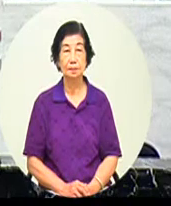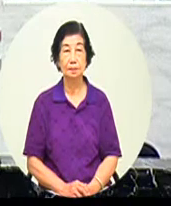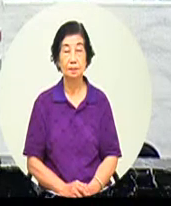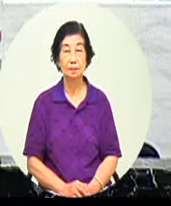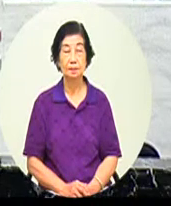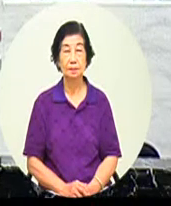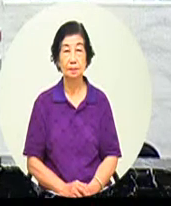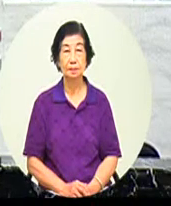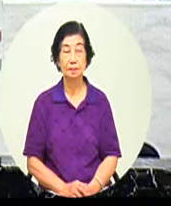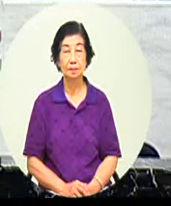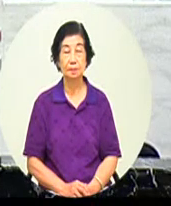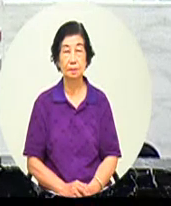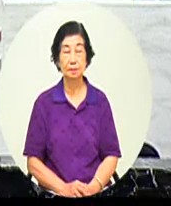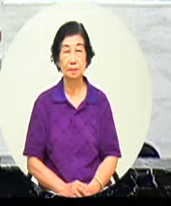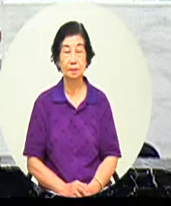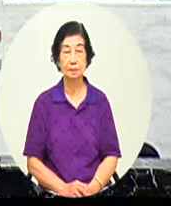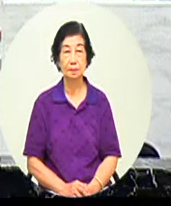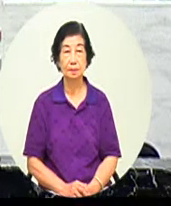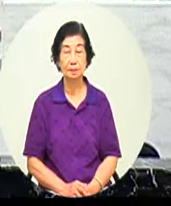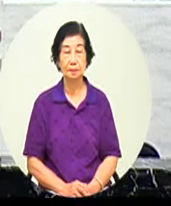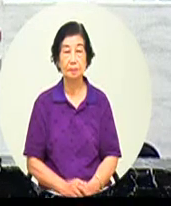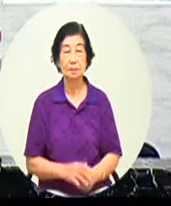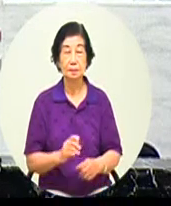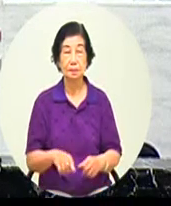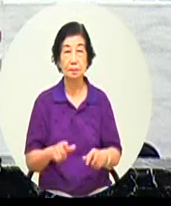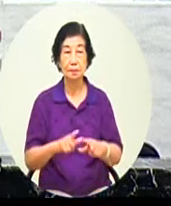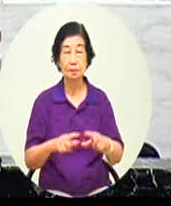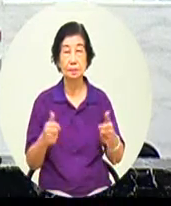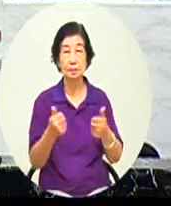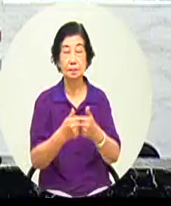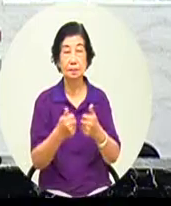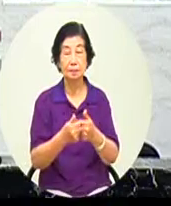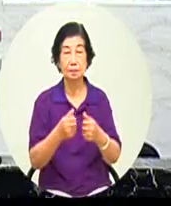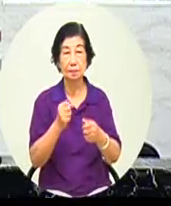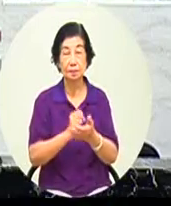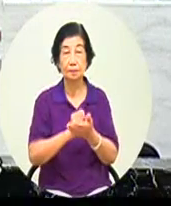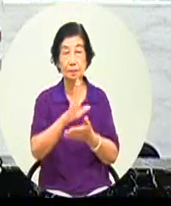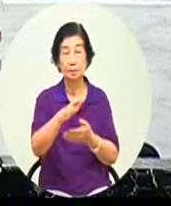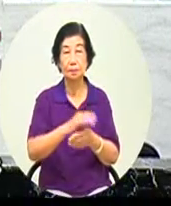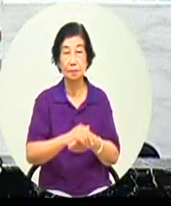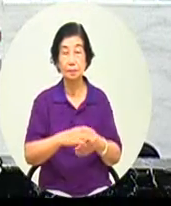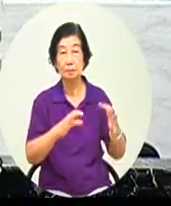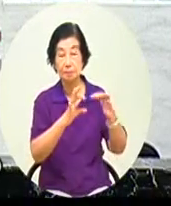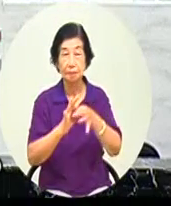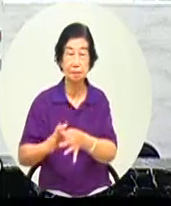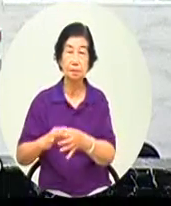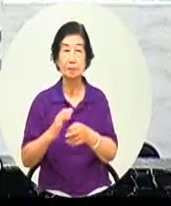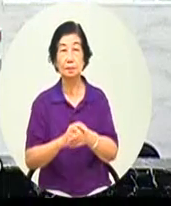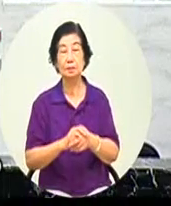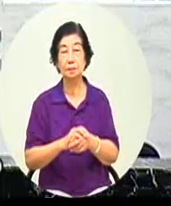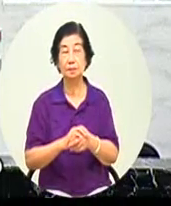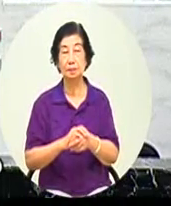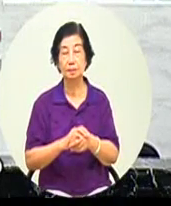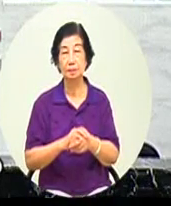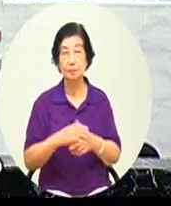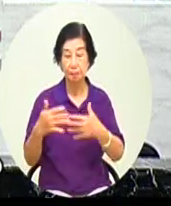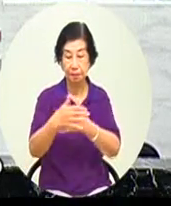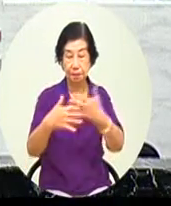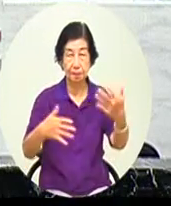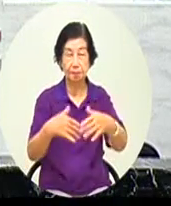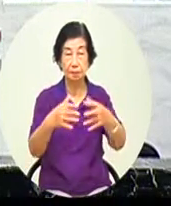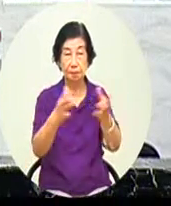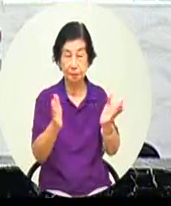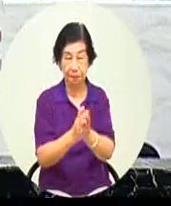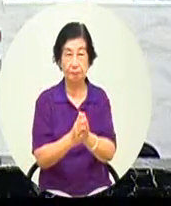好，那我们先跟大会报告哈，今天的议程是继续进行我们交通部门业